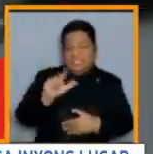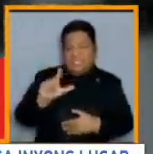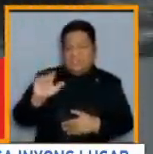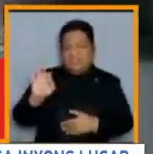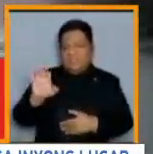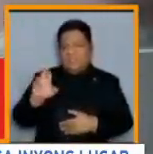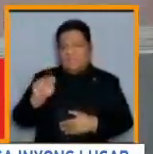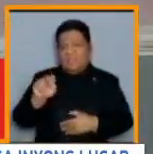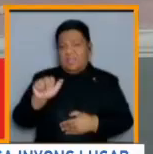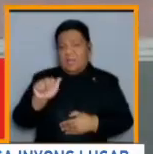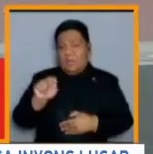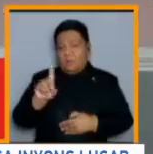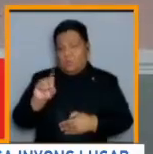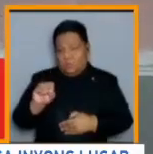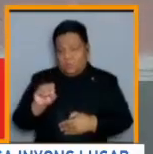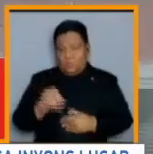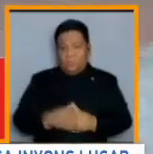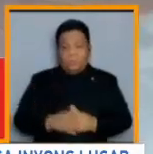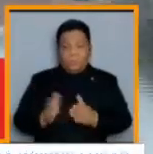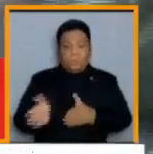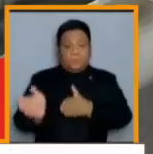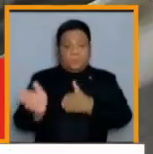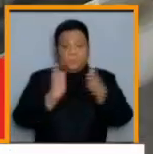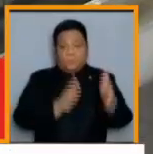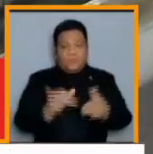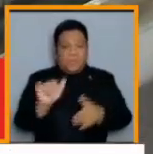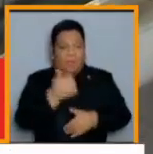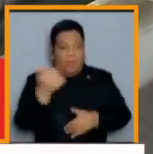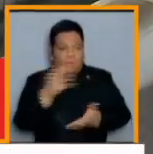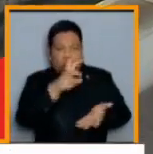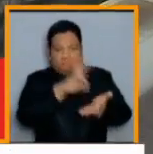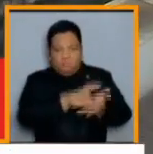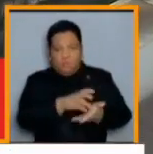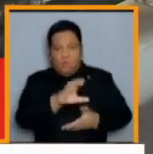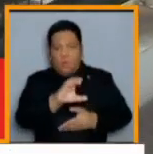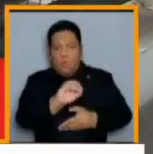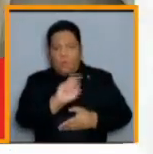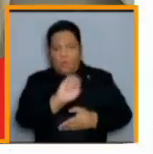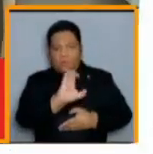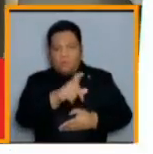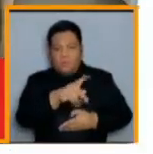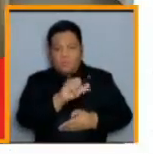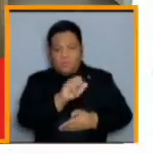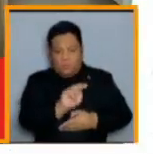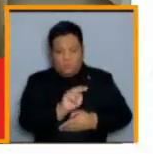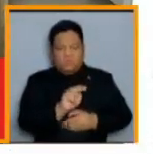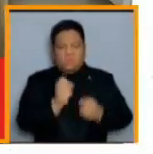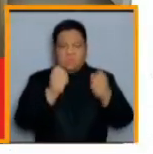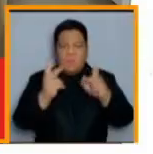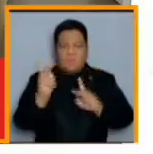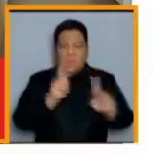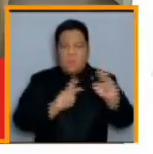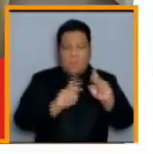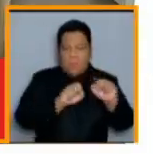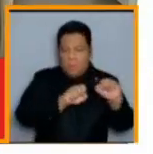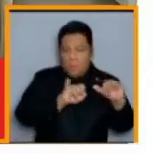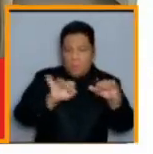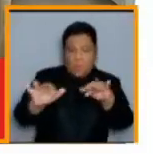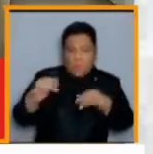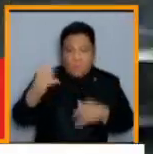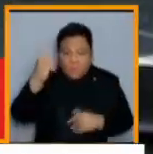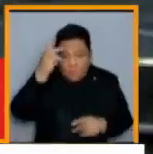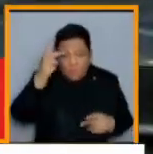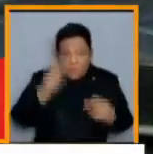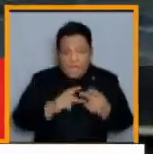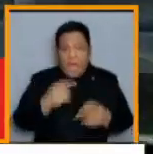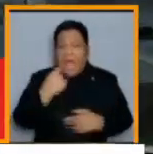sa Concepcion 2. Tuloy-tuloy ang pagdating ng mga tao sa 10 para magpa-swab. Sa Camuning, Quezon City naman,